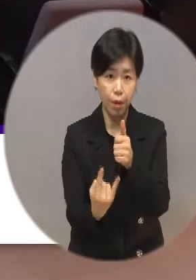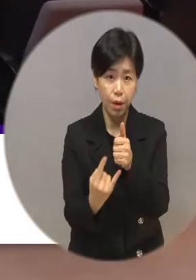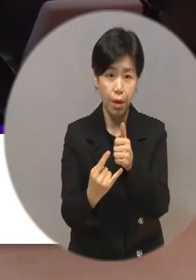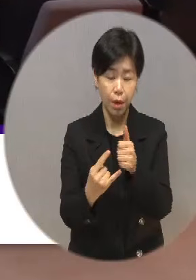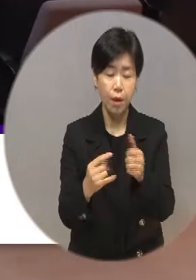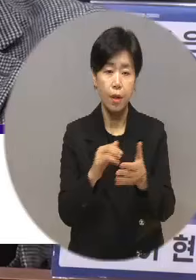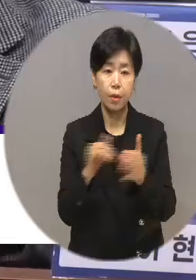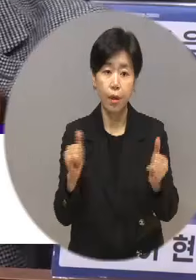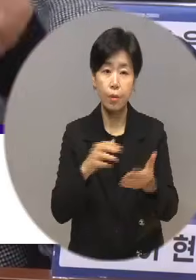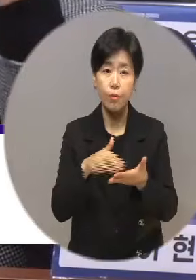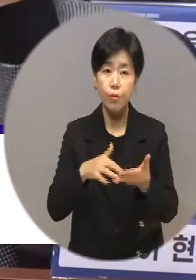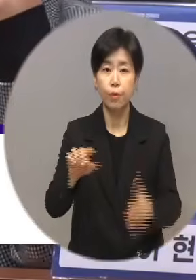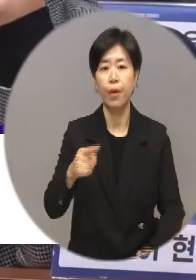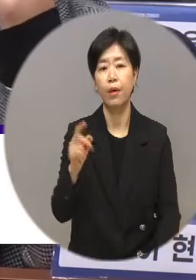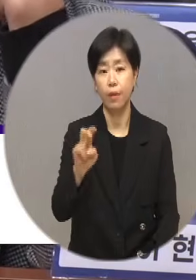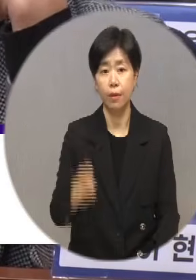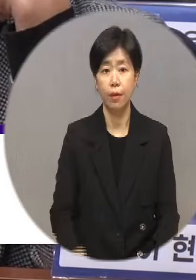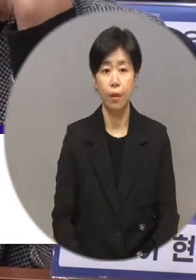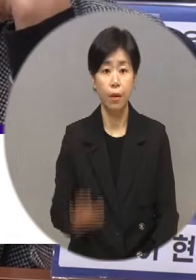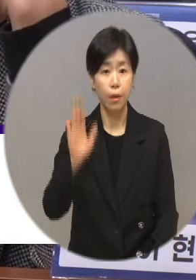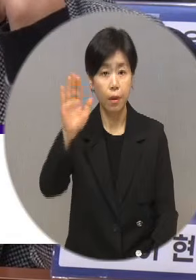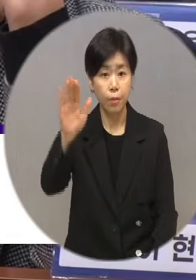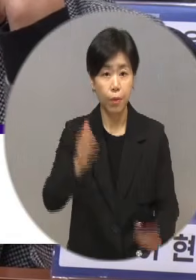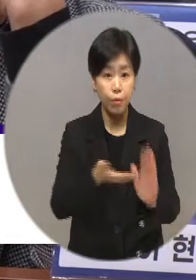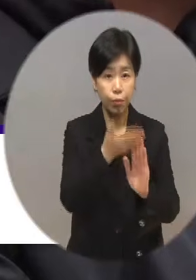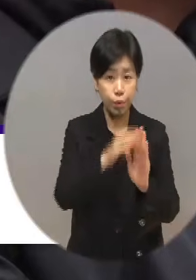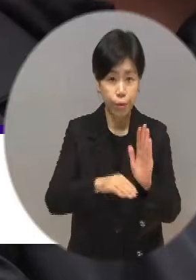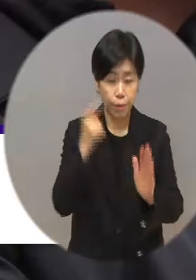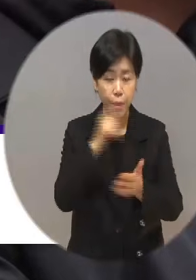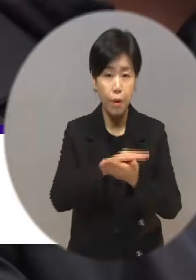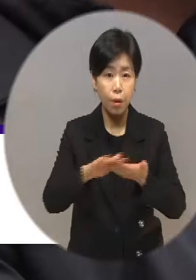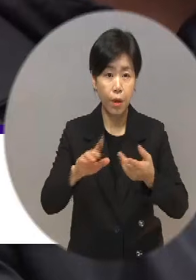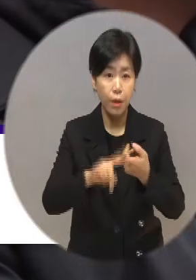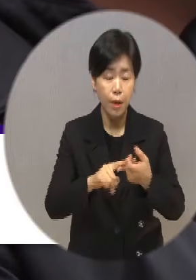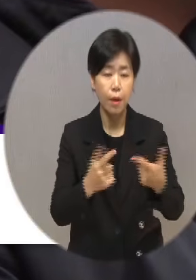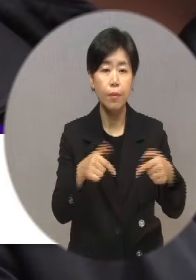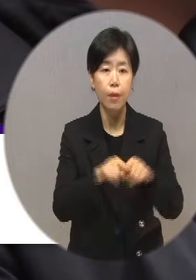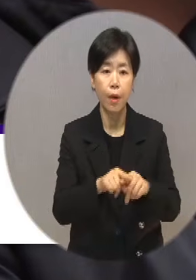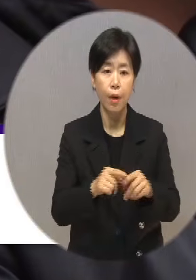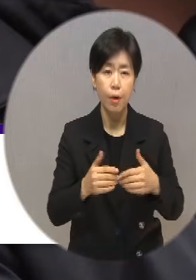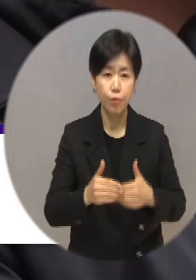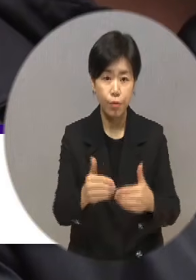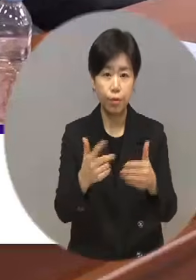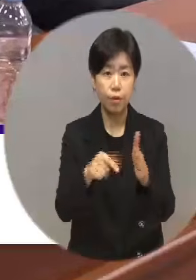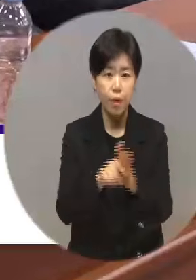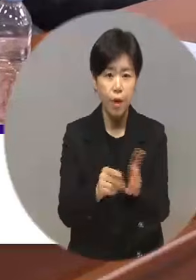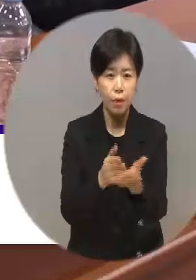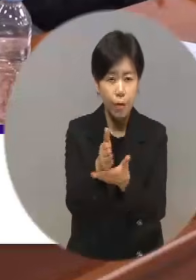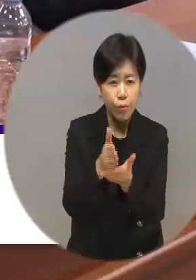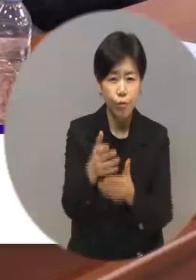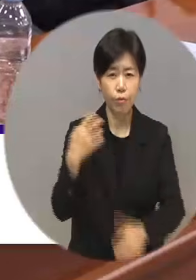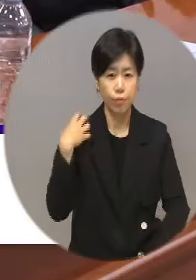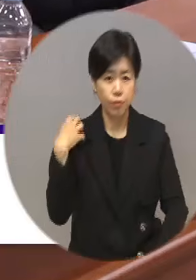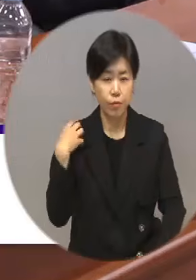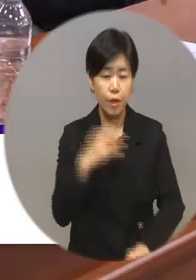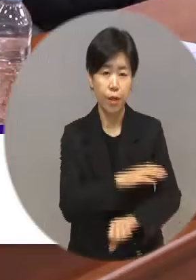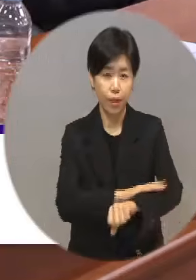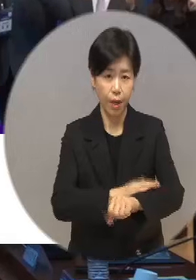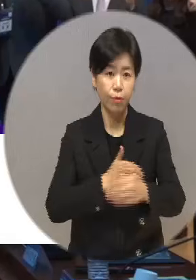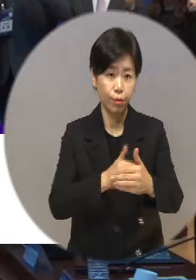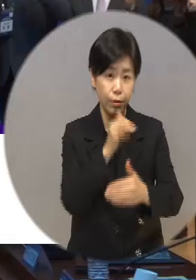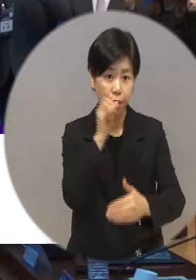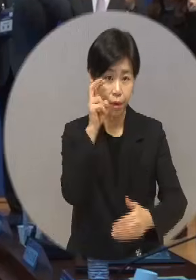자문위는 앞으로 한반도 평화공존 정책 전반에 대한 체계적, 전문적 자문 역할을 수행하게 됩니다.